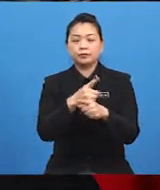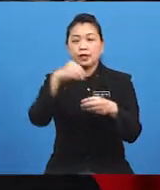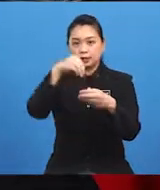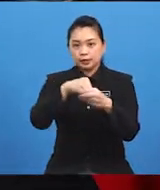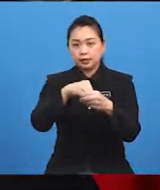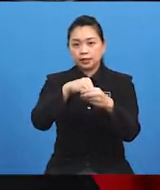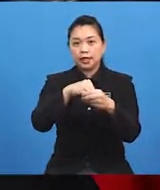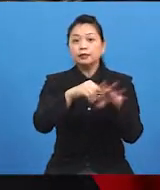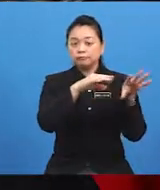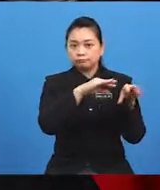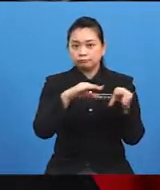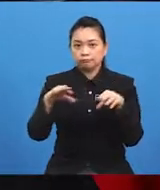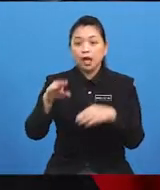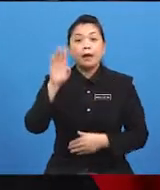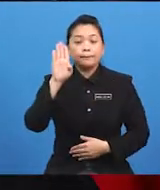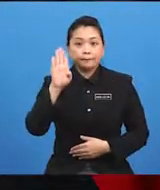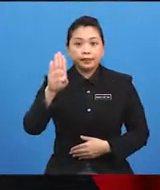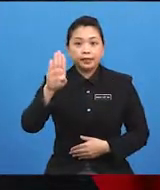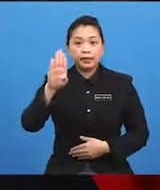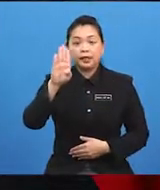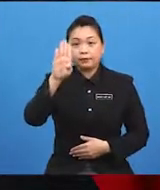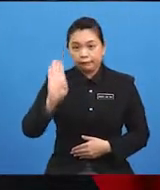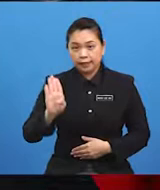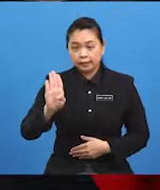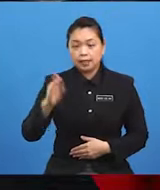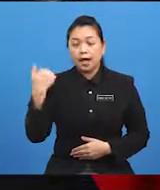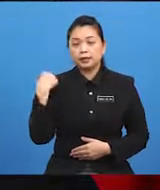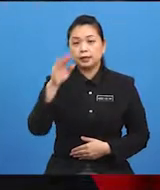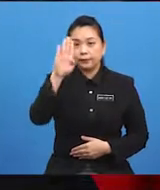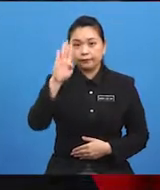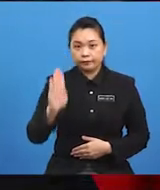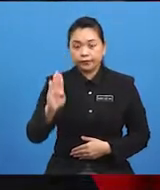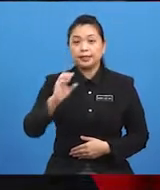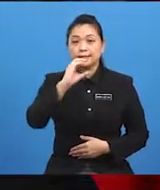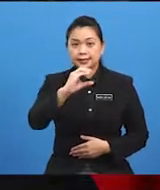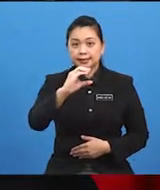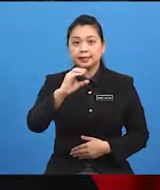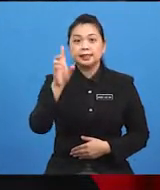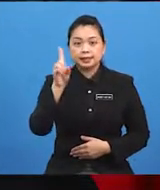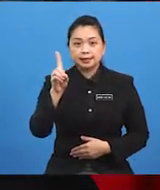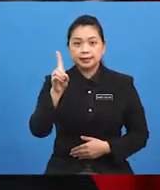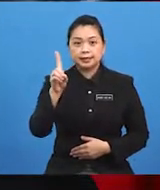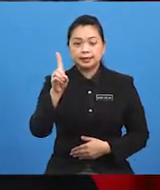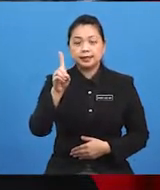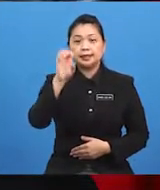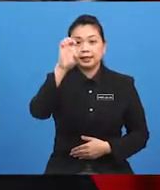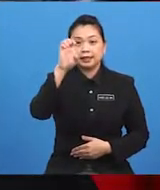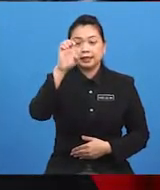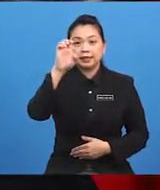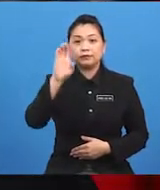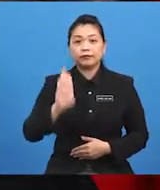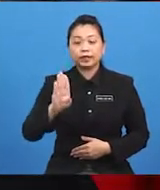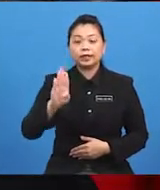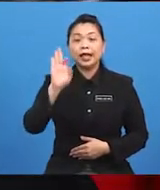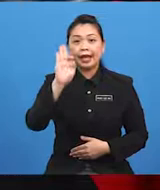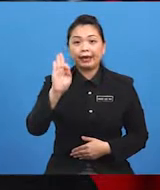Dalam skill B flat major terdapat not B flat, C, D, E flat,